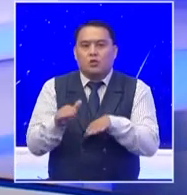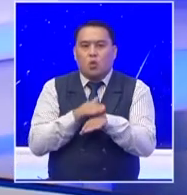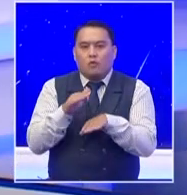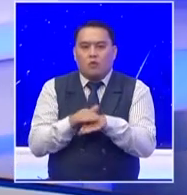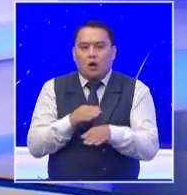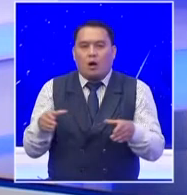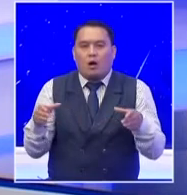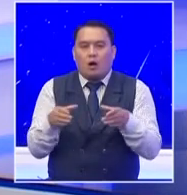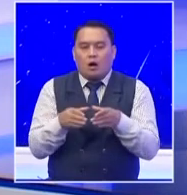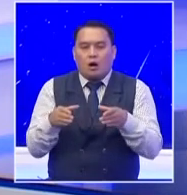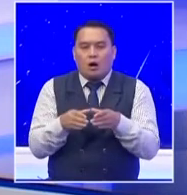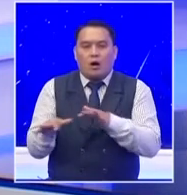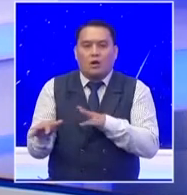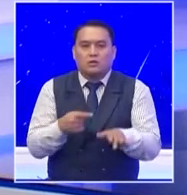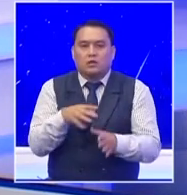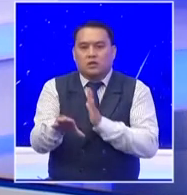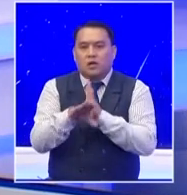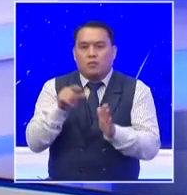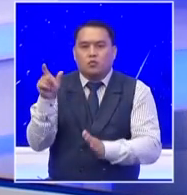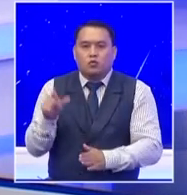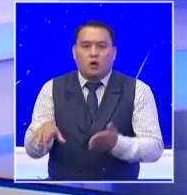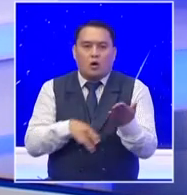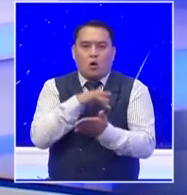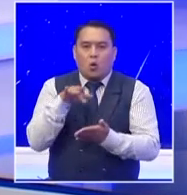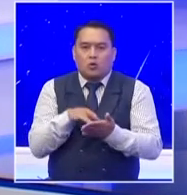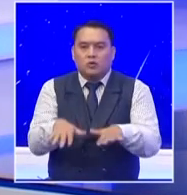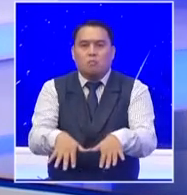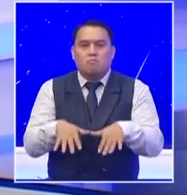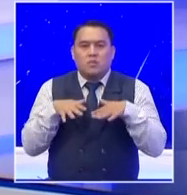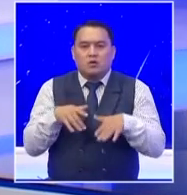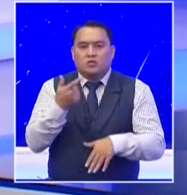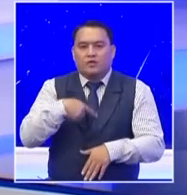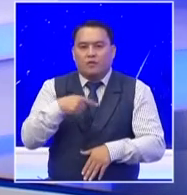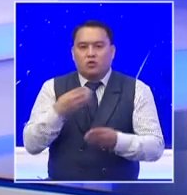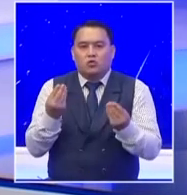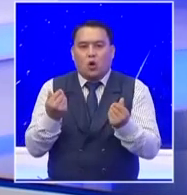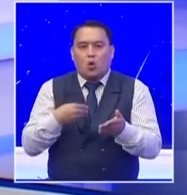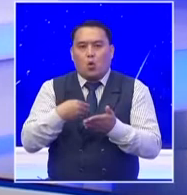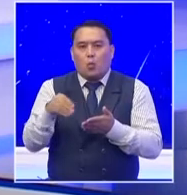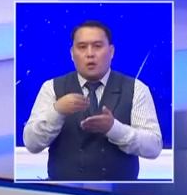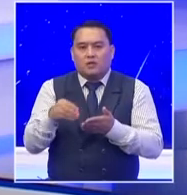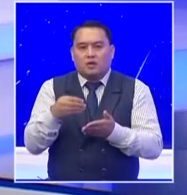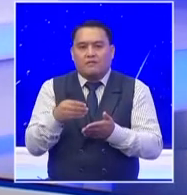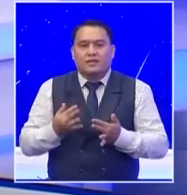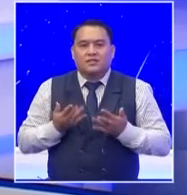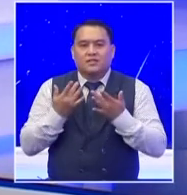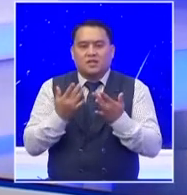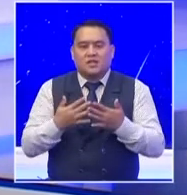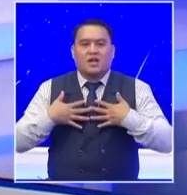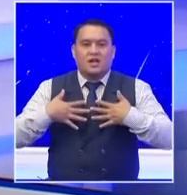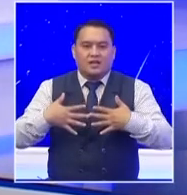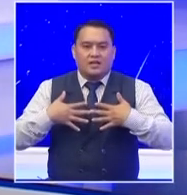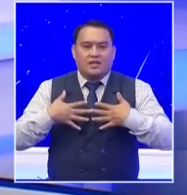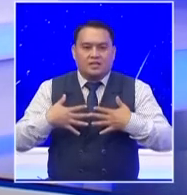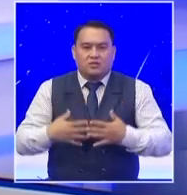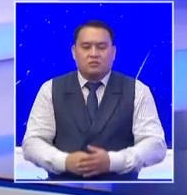Благотворительную акцию провели депутаты Талдыкурганского городского маслихата. На собственные средства они закупили самое востребованное на сегодня